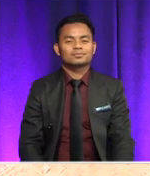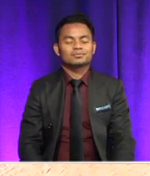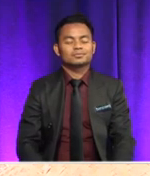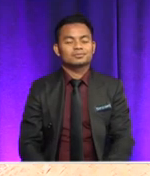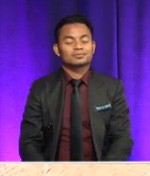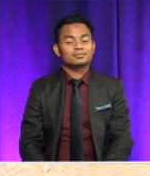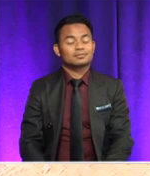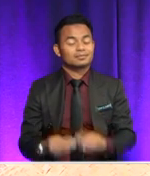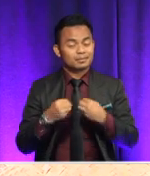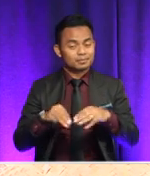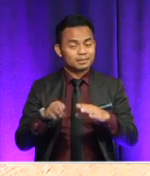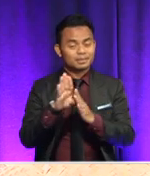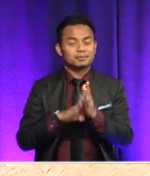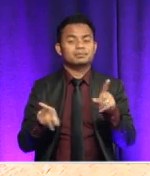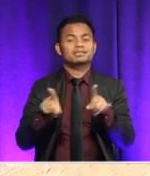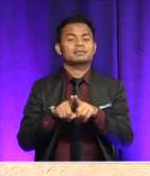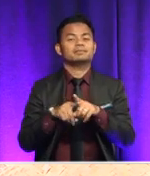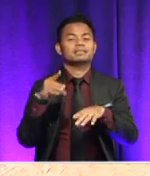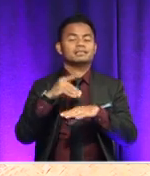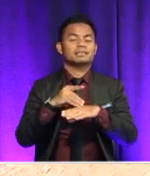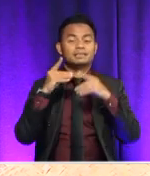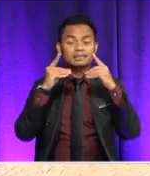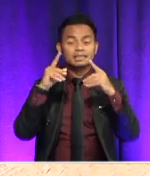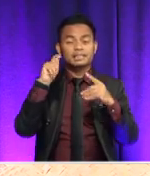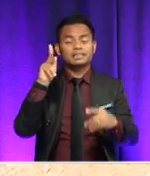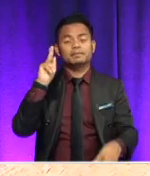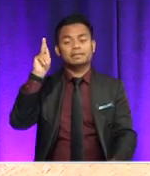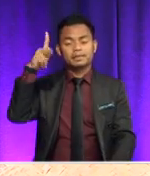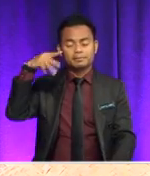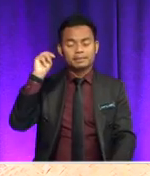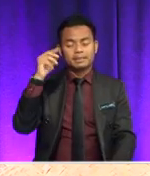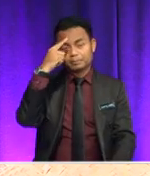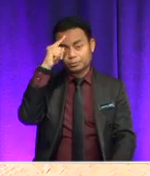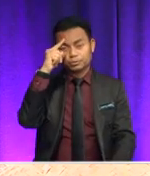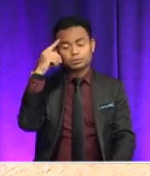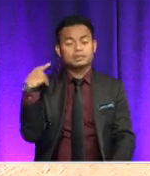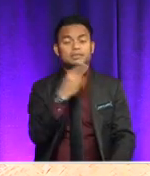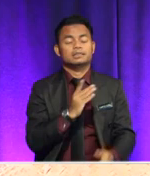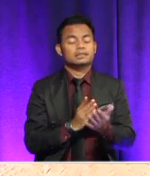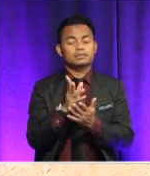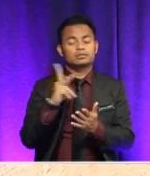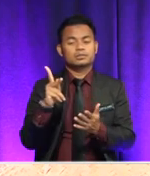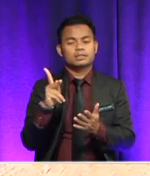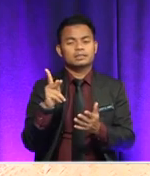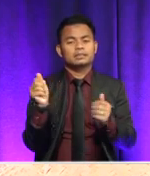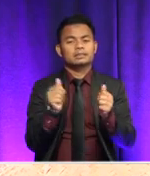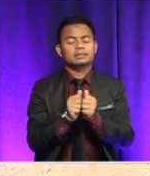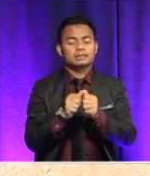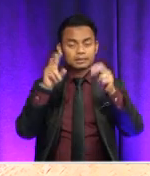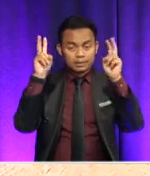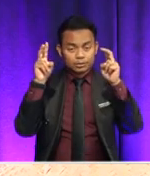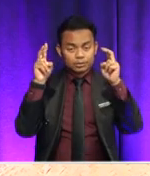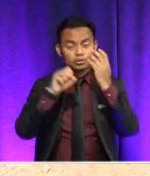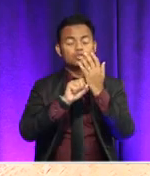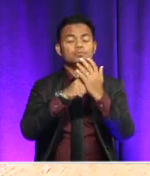Masih bersama kami tentunya Didik TV cpm untuk Diteruskan dengan pembicaraan kita hari ini mengenai topik sumber daripada